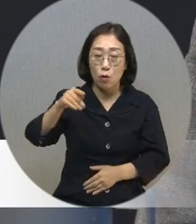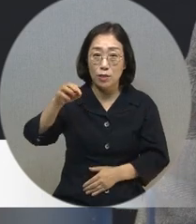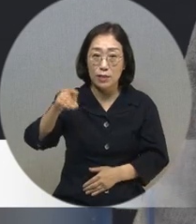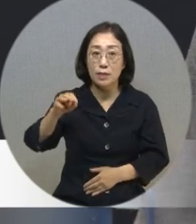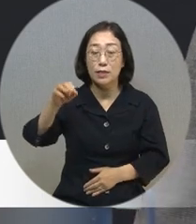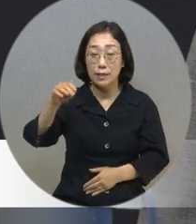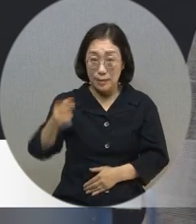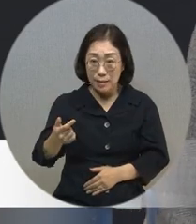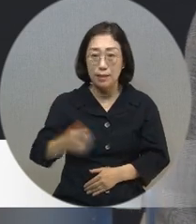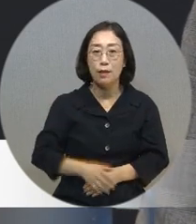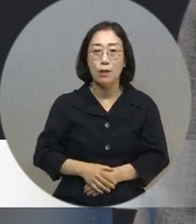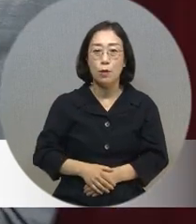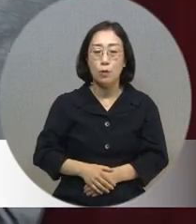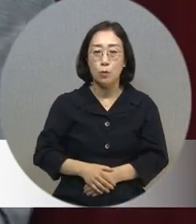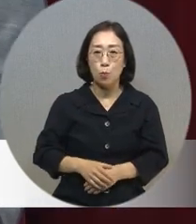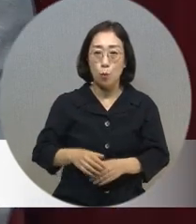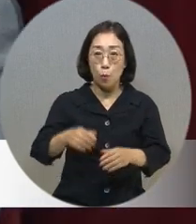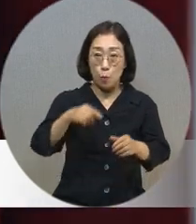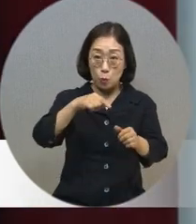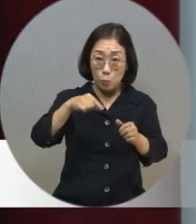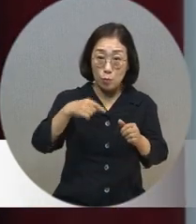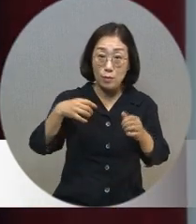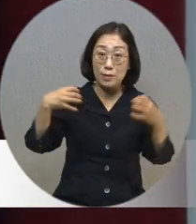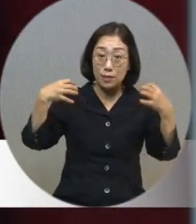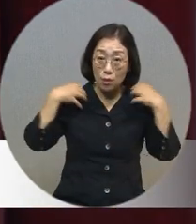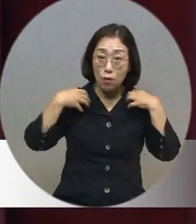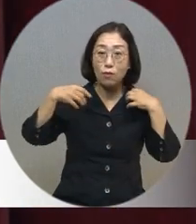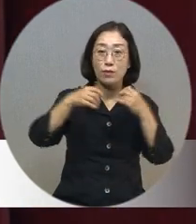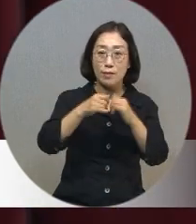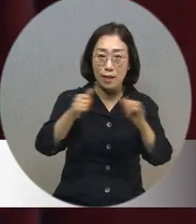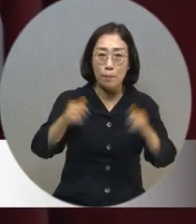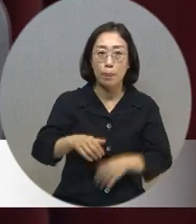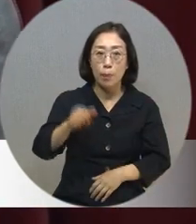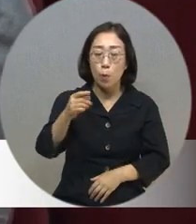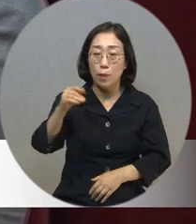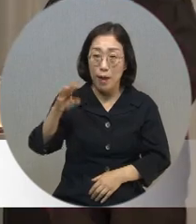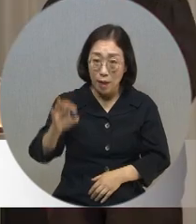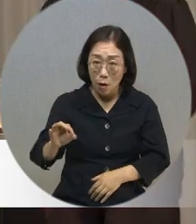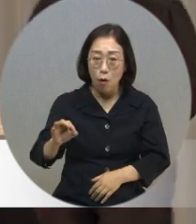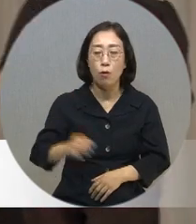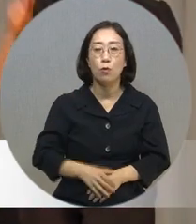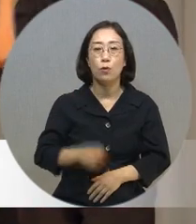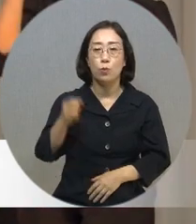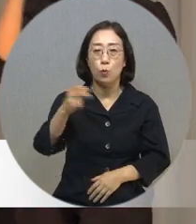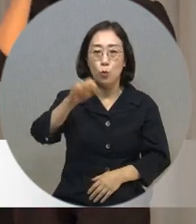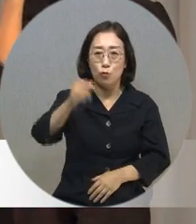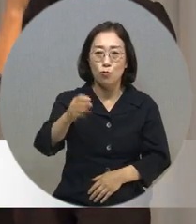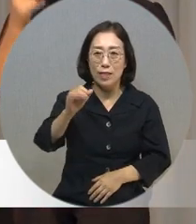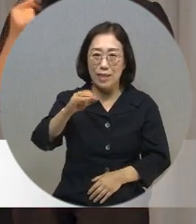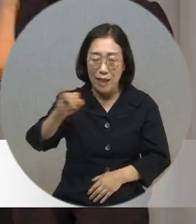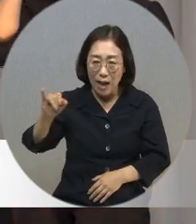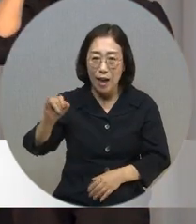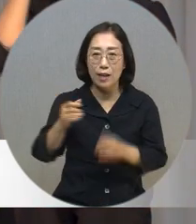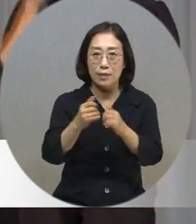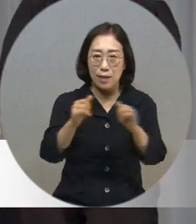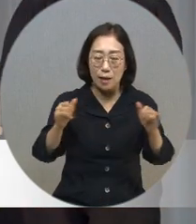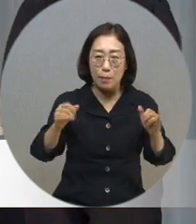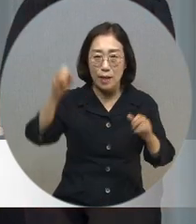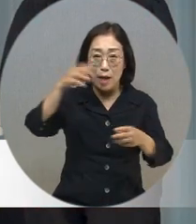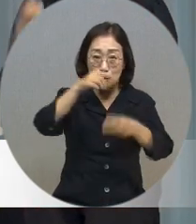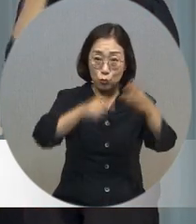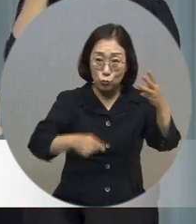양주 교육 지원청 팀장 호태 전 양주시 교육정책 팀장 윤이나 양주시